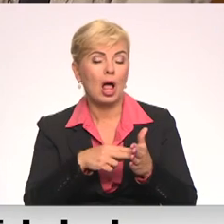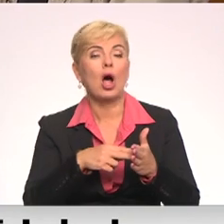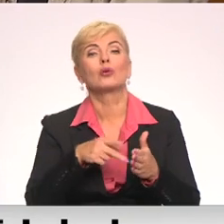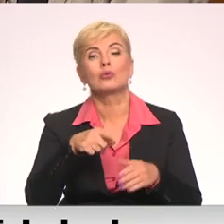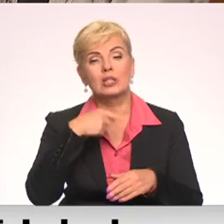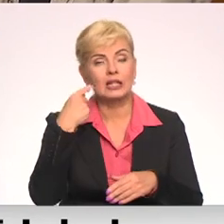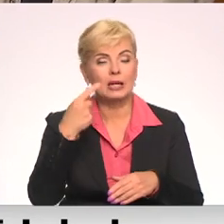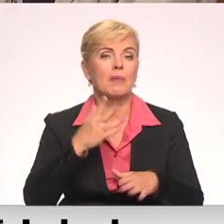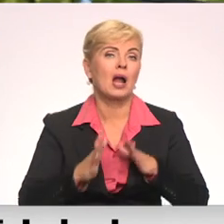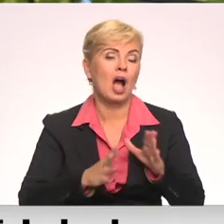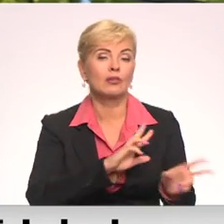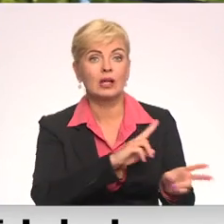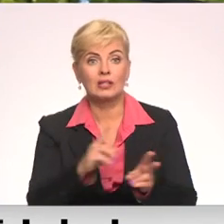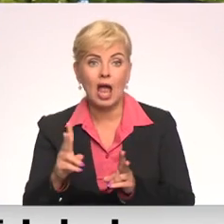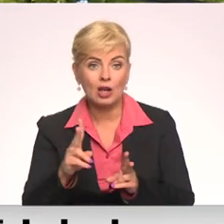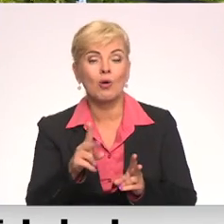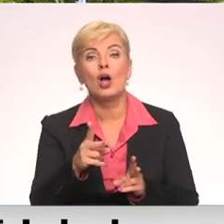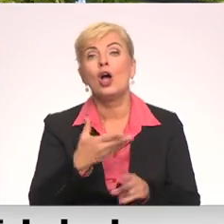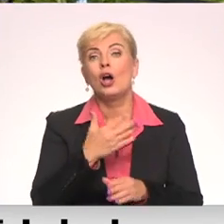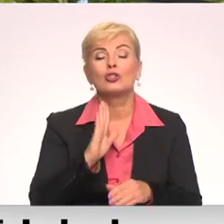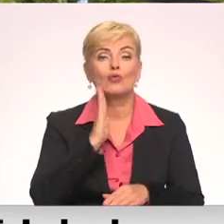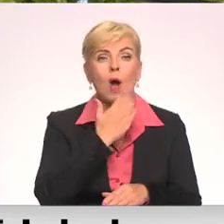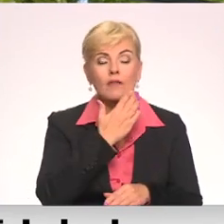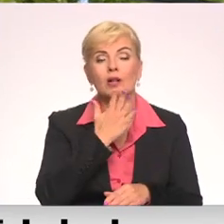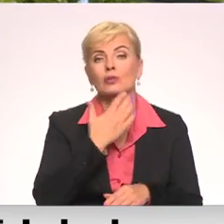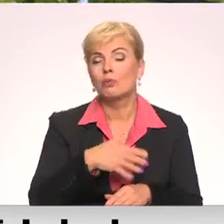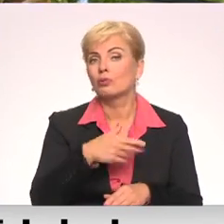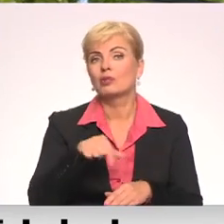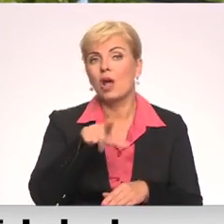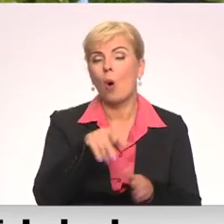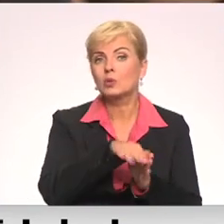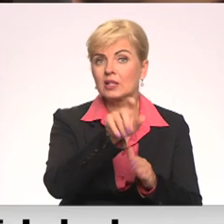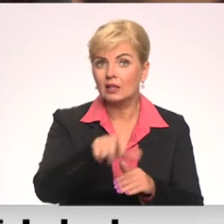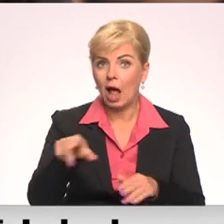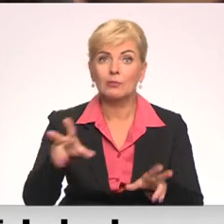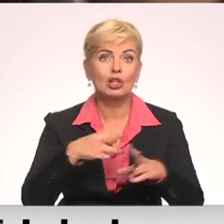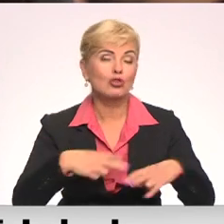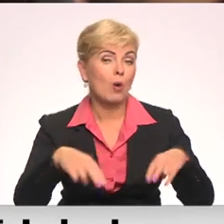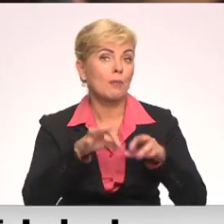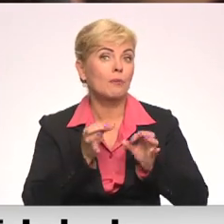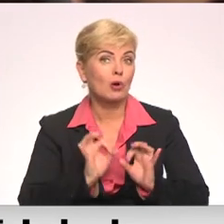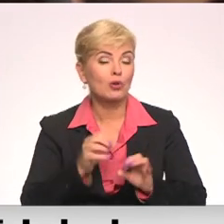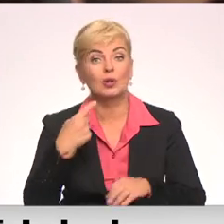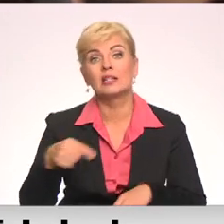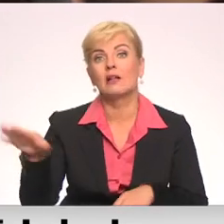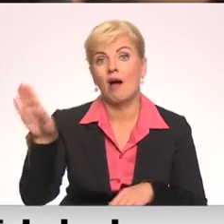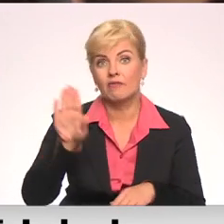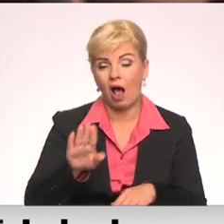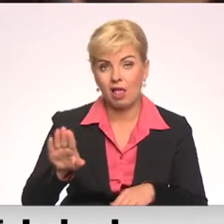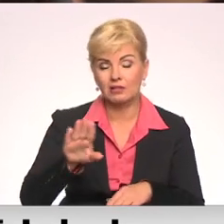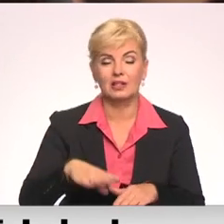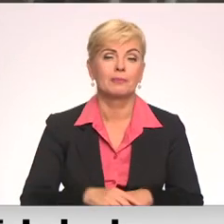dejotāji. Ierastās sacensības šovasar būs iespaidīgākas. Vairāk dalībnieku un žūrijā profesionāļi no citām valstīm.